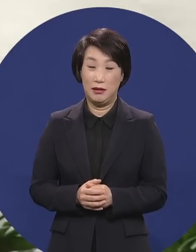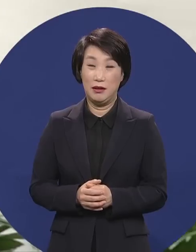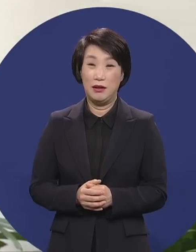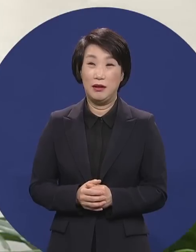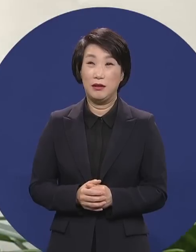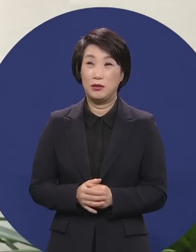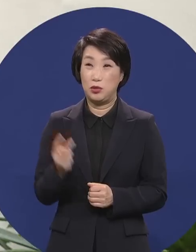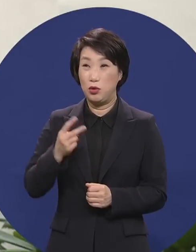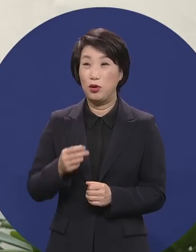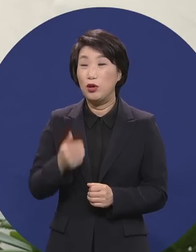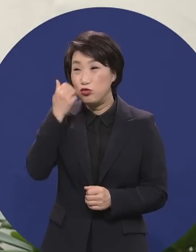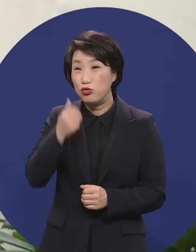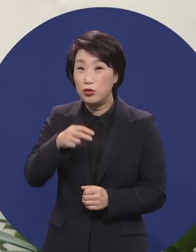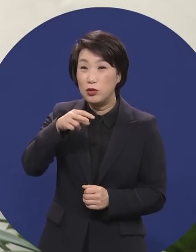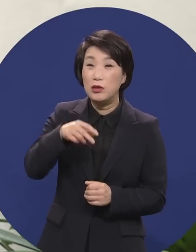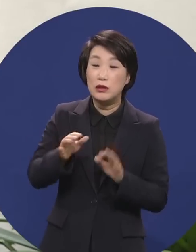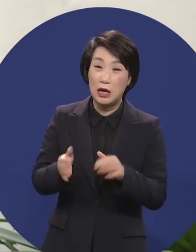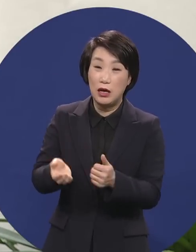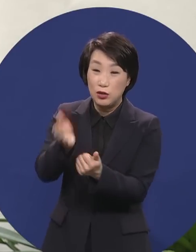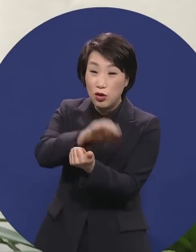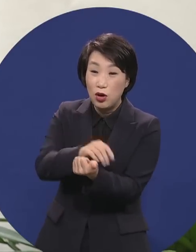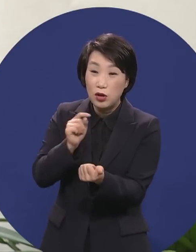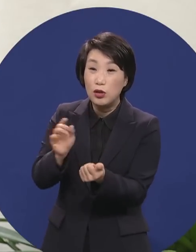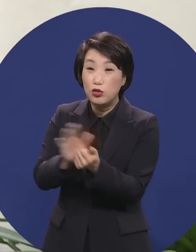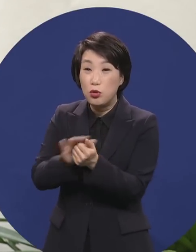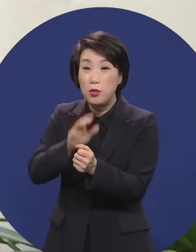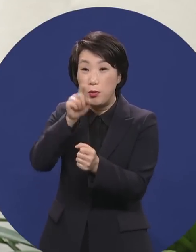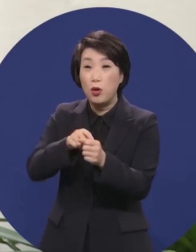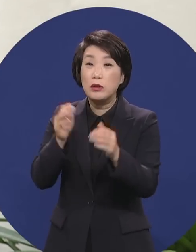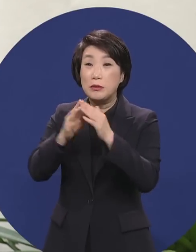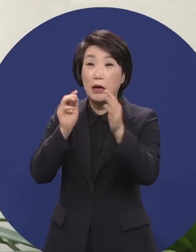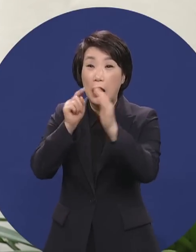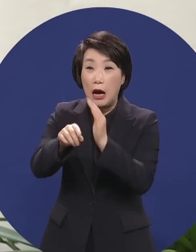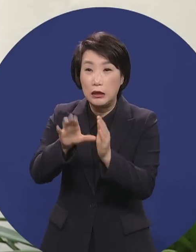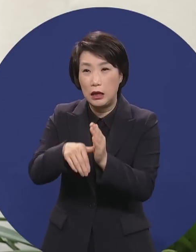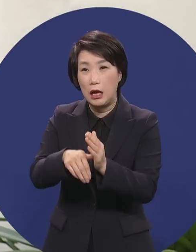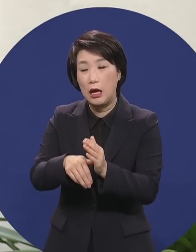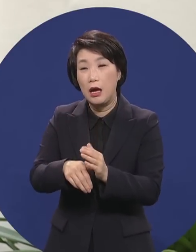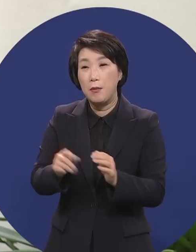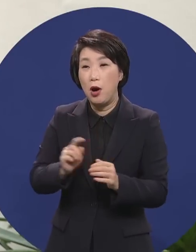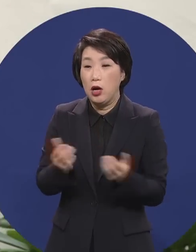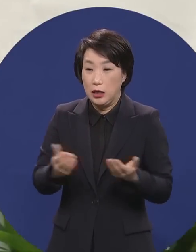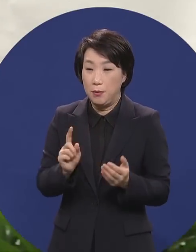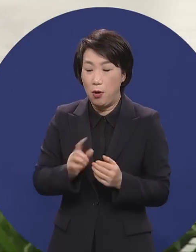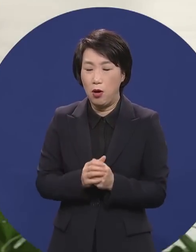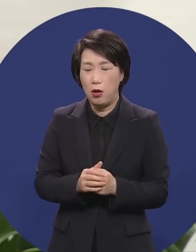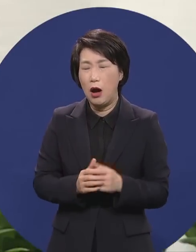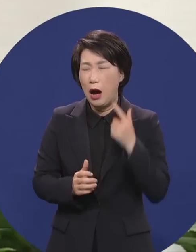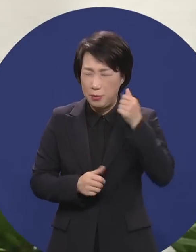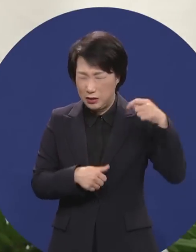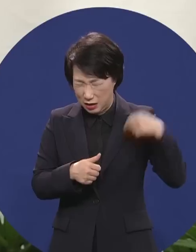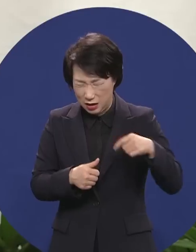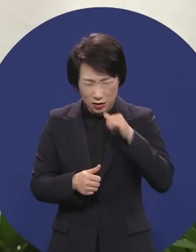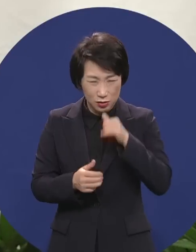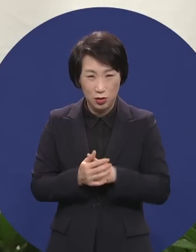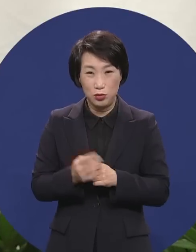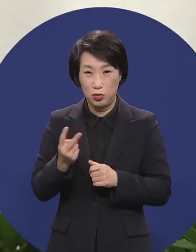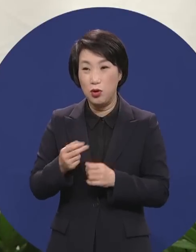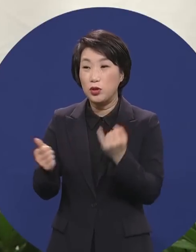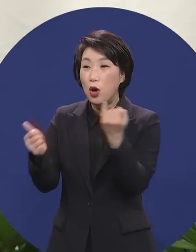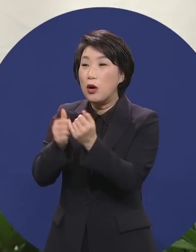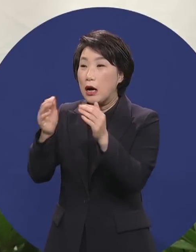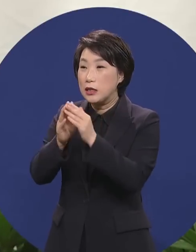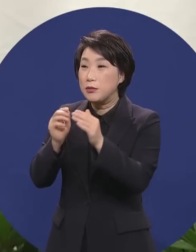상갓집에 가서는 이렇게 인사하는 거야. 아유, 또 말씀 또 오시네. 혼사집에 가서는 이렇게